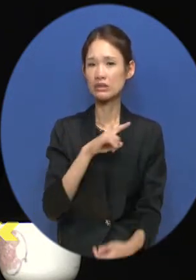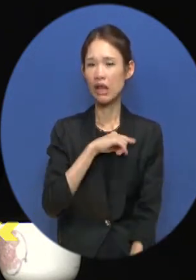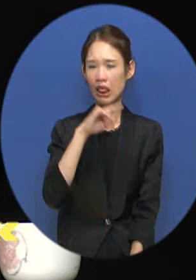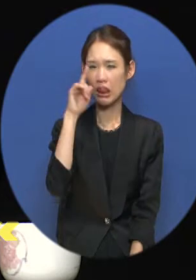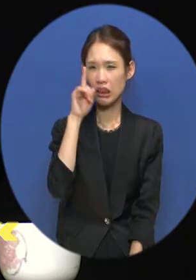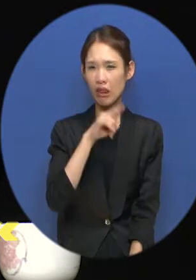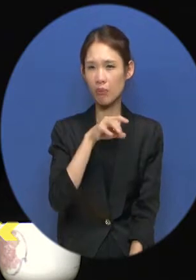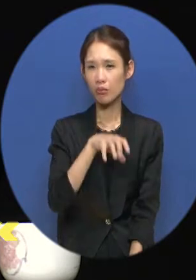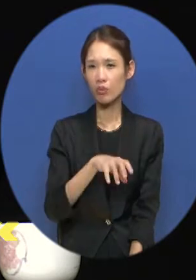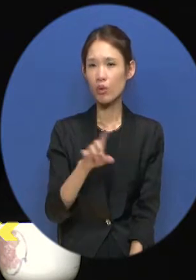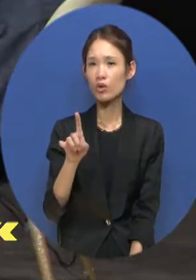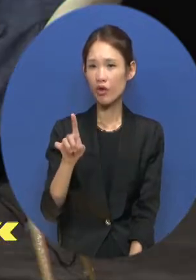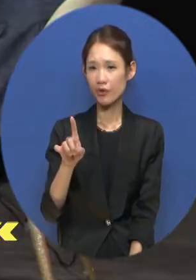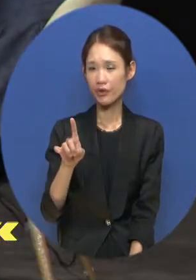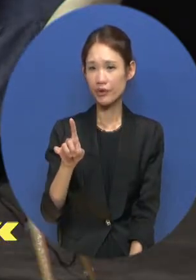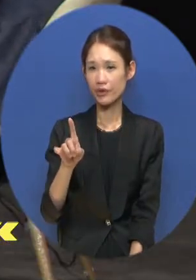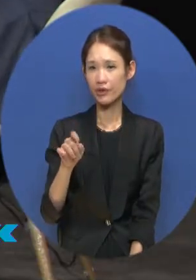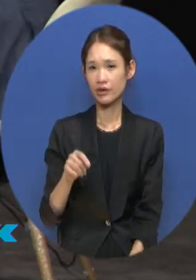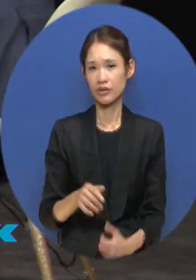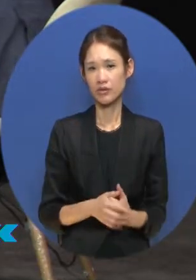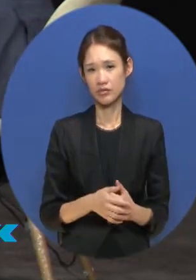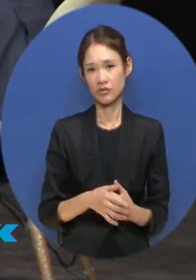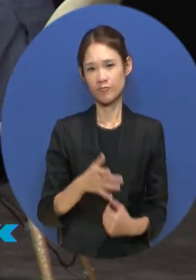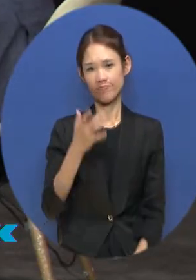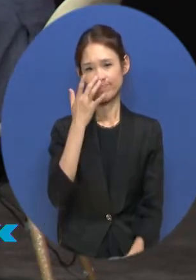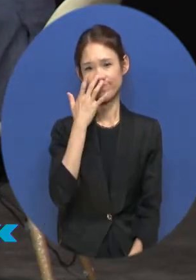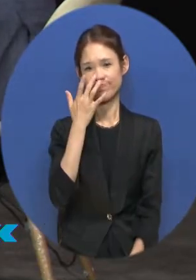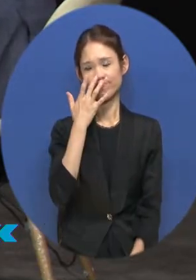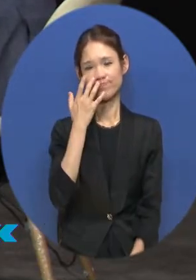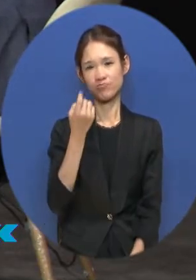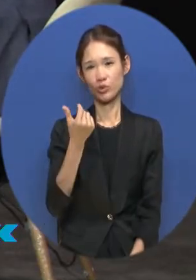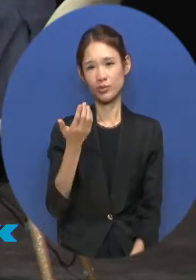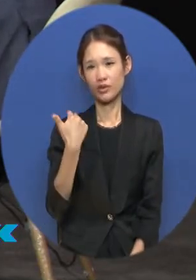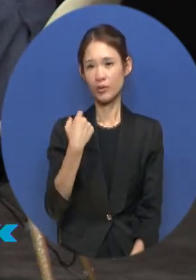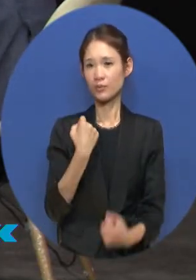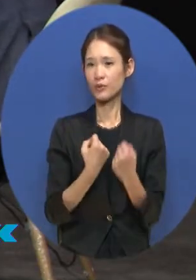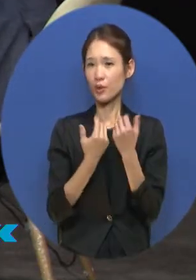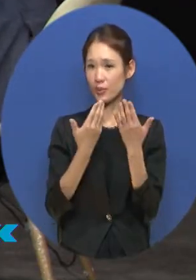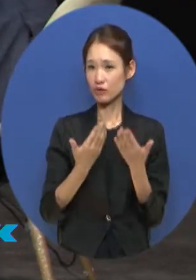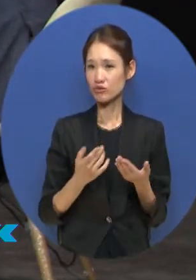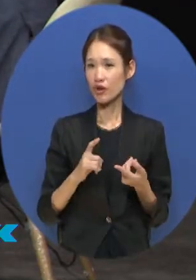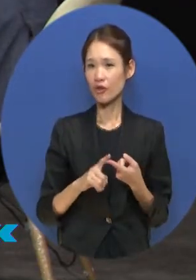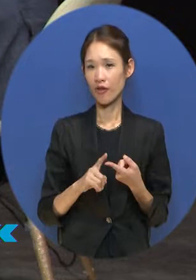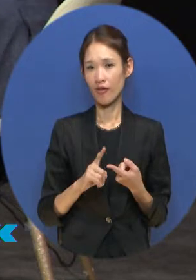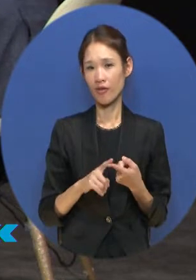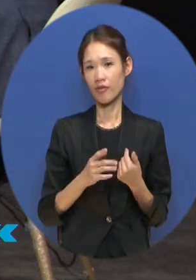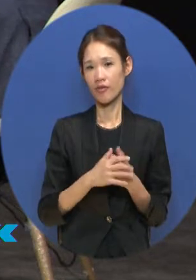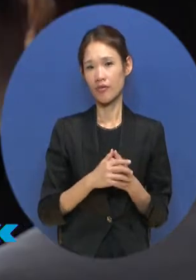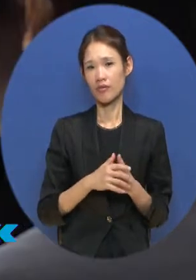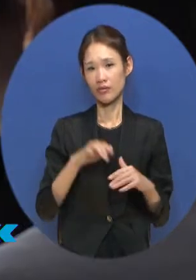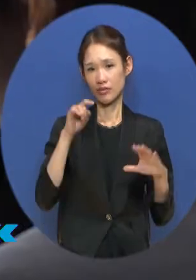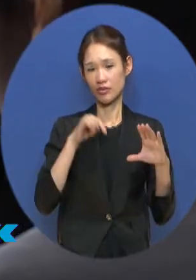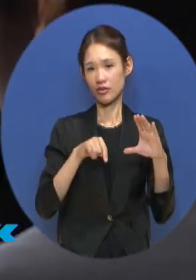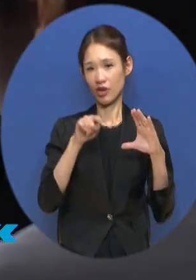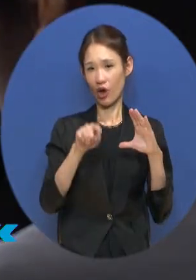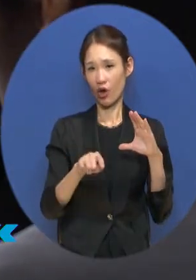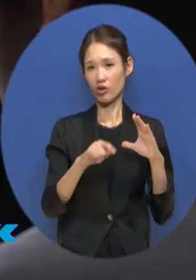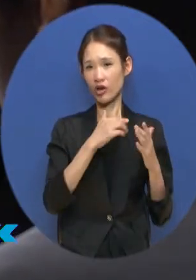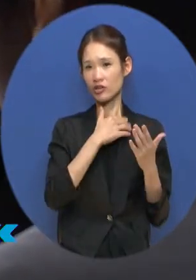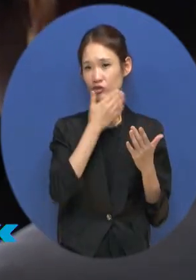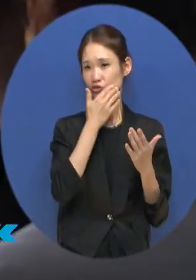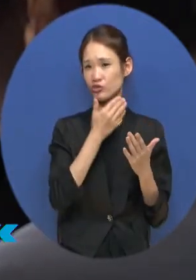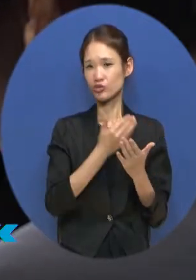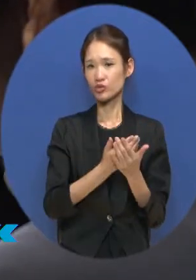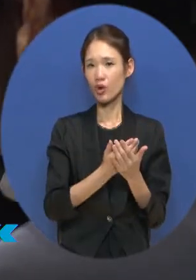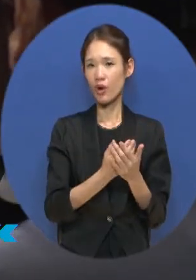나쁘다고 생각하세요? 글쎄요, 아까 말씀해 주셨듯이 터널이 역시 터널이